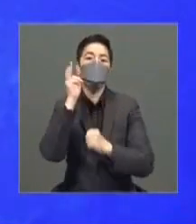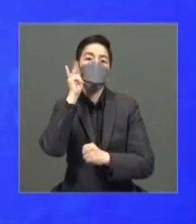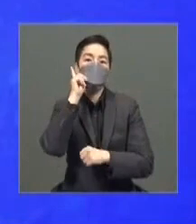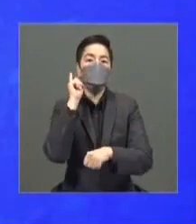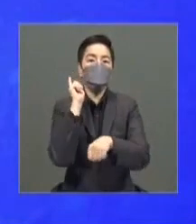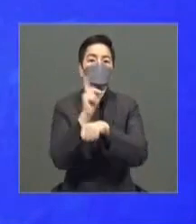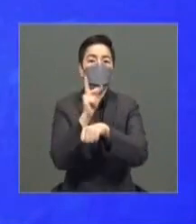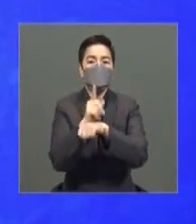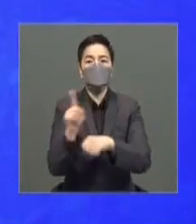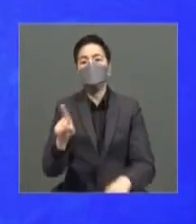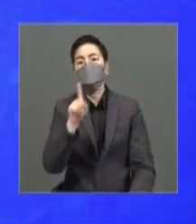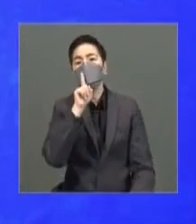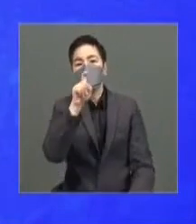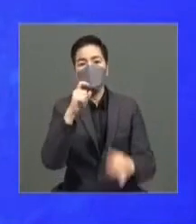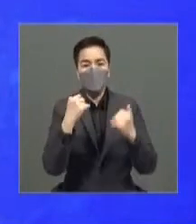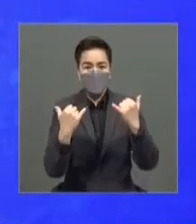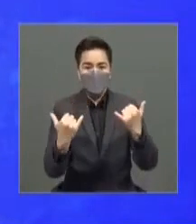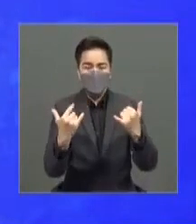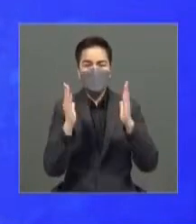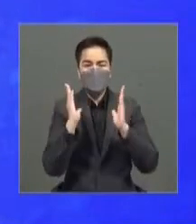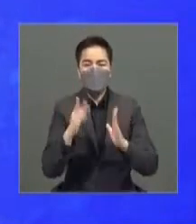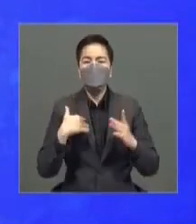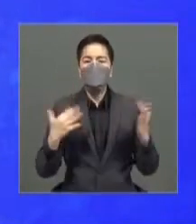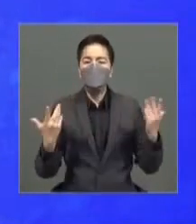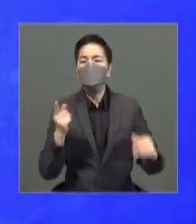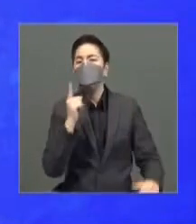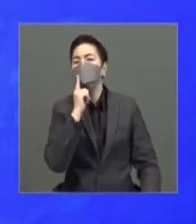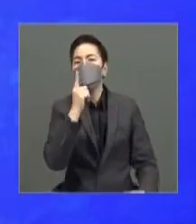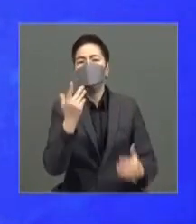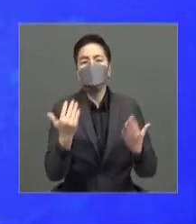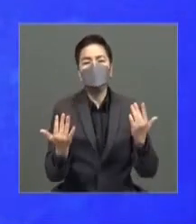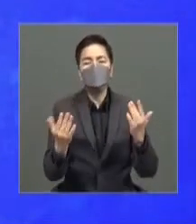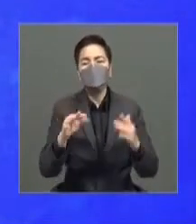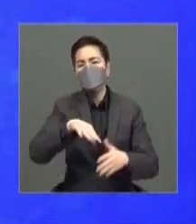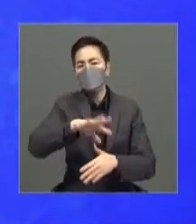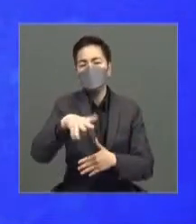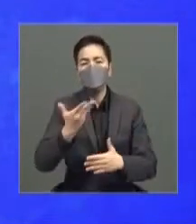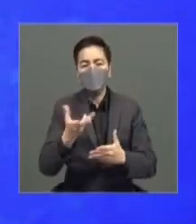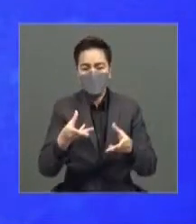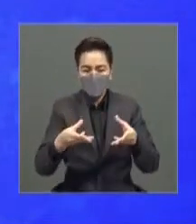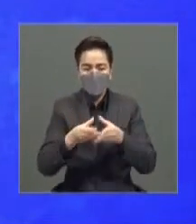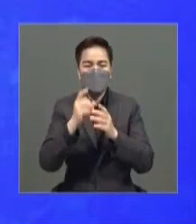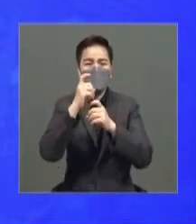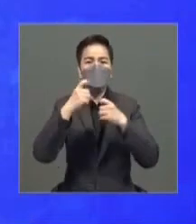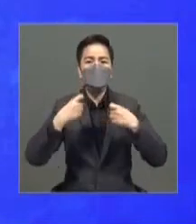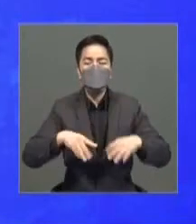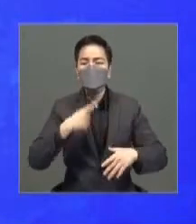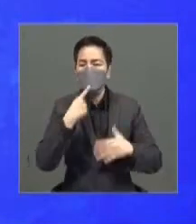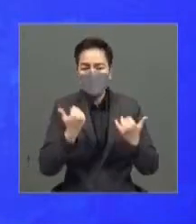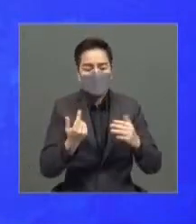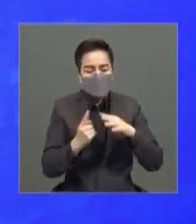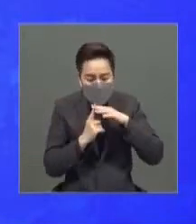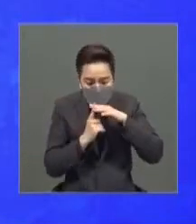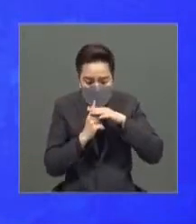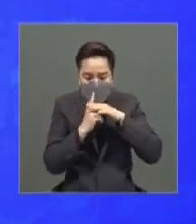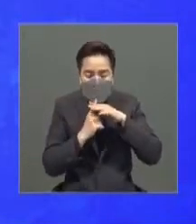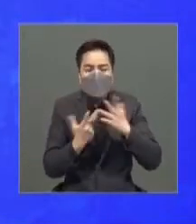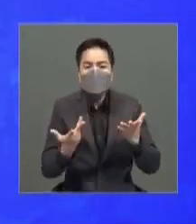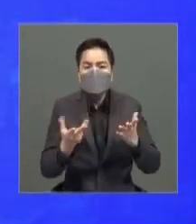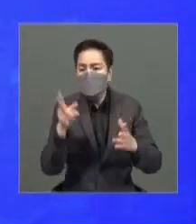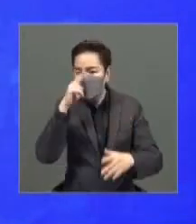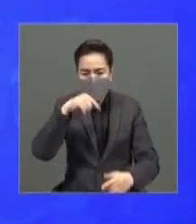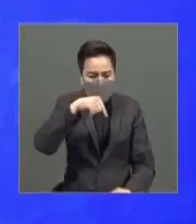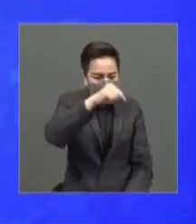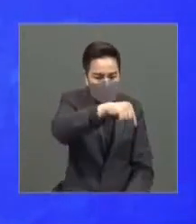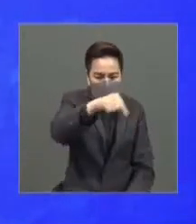ออนไลน์ค่ะถามว่าคือปัจจุบันเนี่ยมีคนที่ร้องเรียนเข้ามาเป็นจำนวนมากส่วนใหญ่แล้วเป็นกลุ่มเสี่ยงค่ะบอกว่าไม่สามารถห